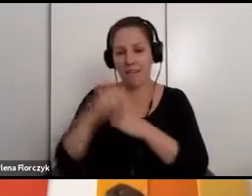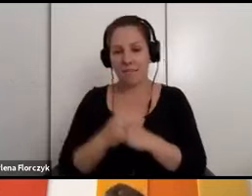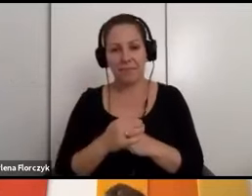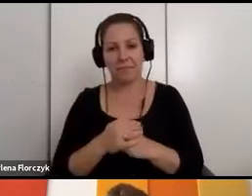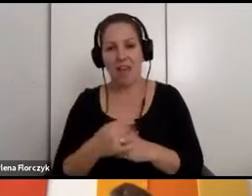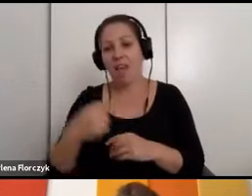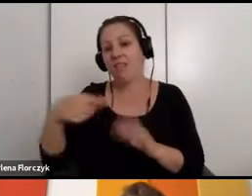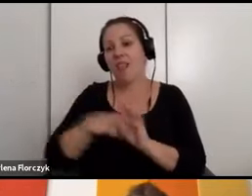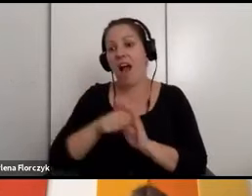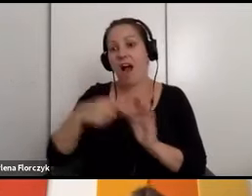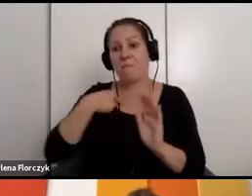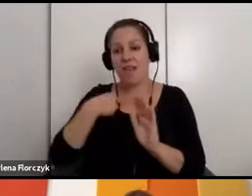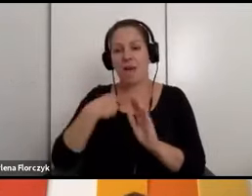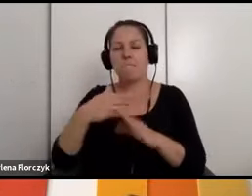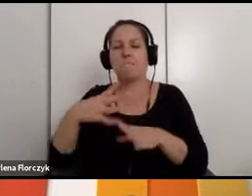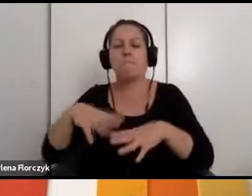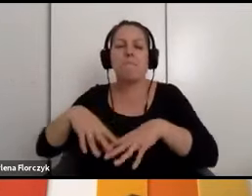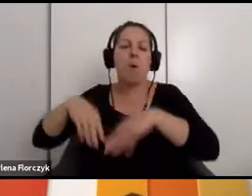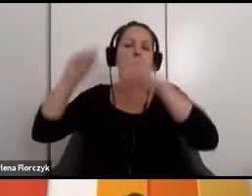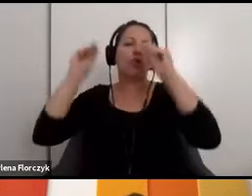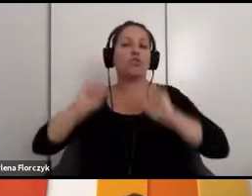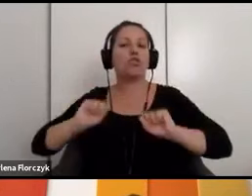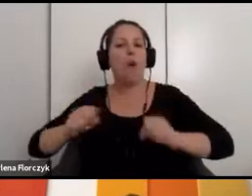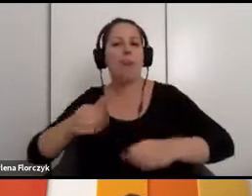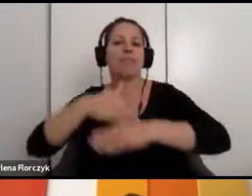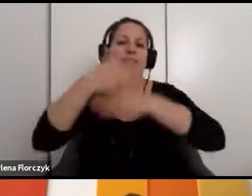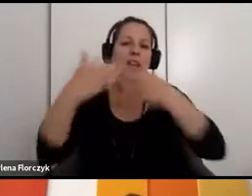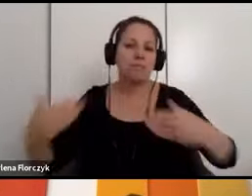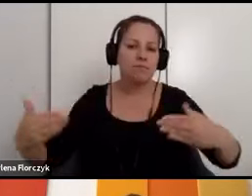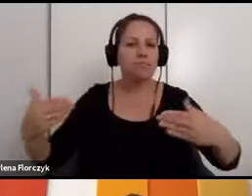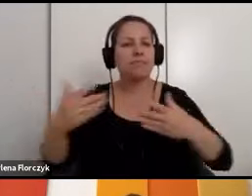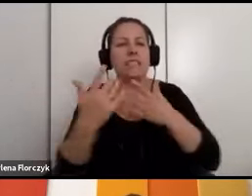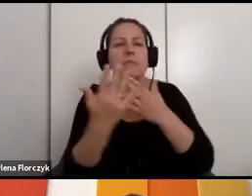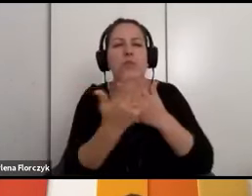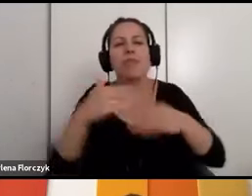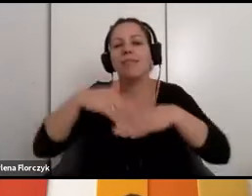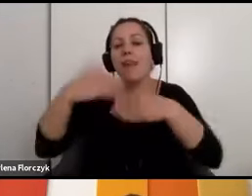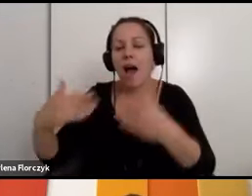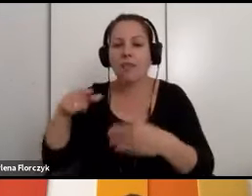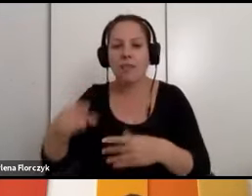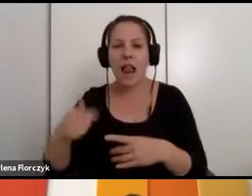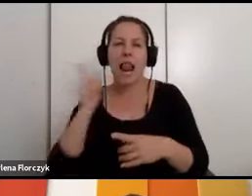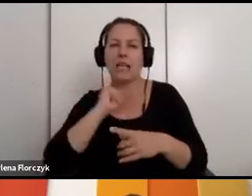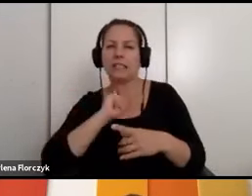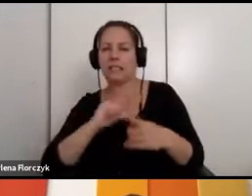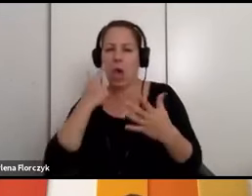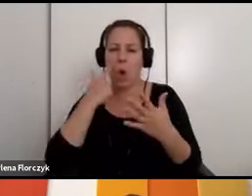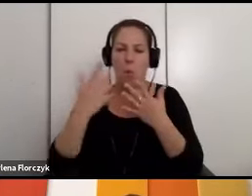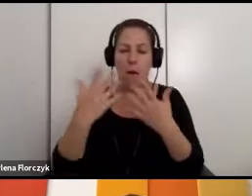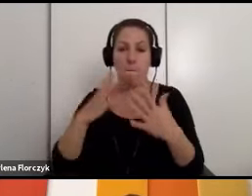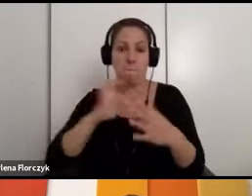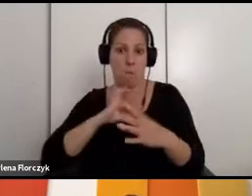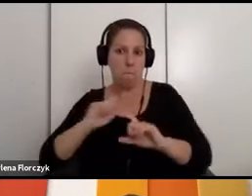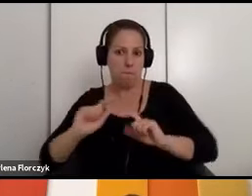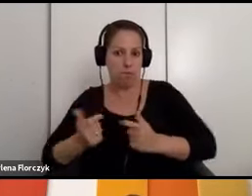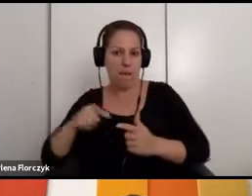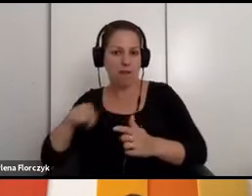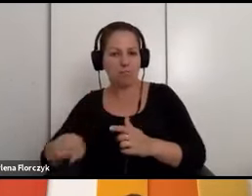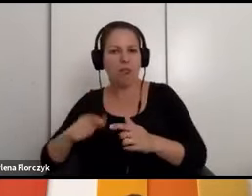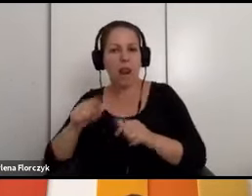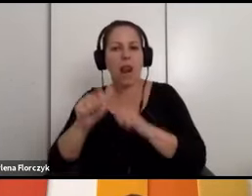Dla mnie początek takich działań teatralnych i w ogóle zbliżenie się do teatru to jest okres liceum, czyli w moim przypadku przełom